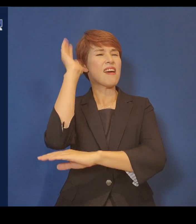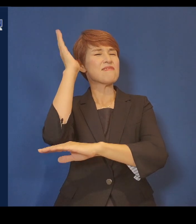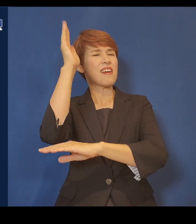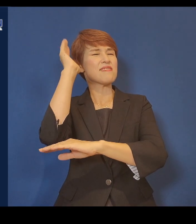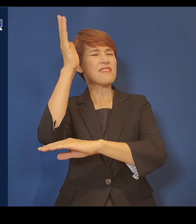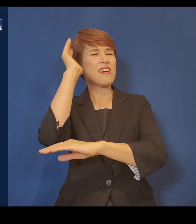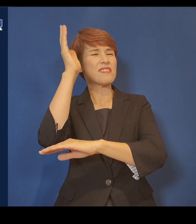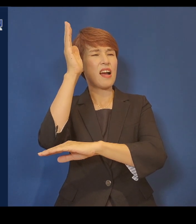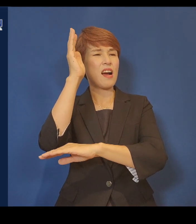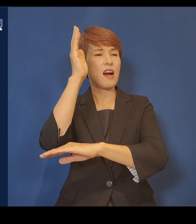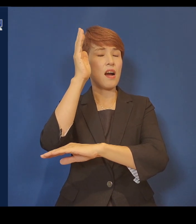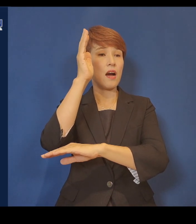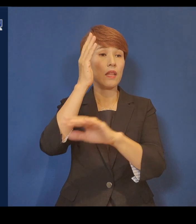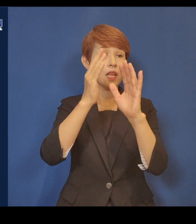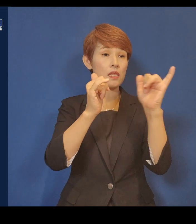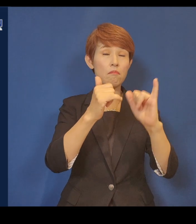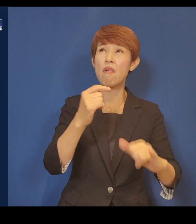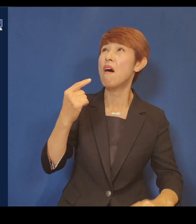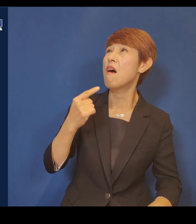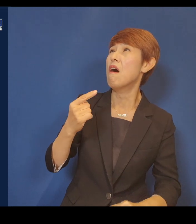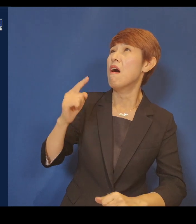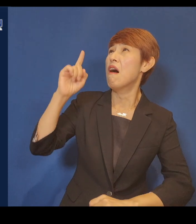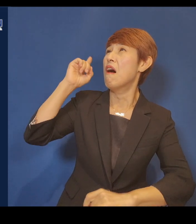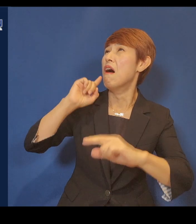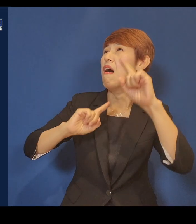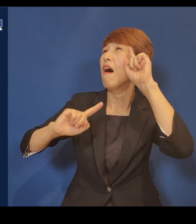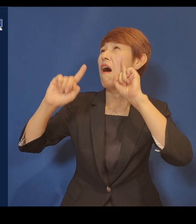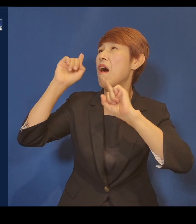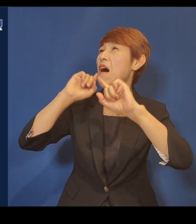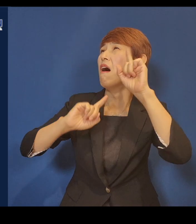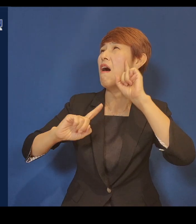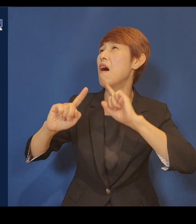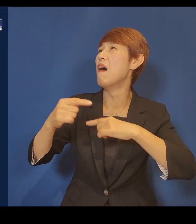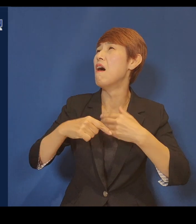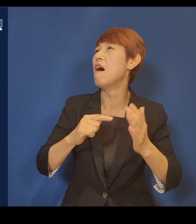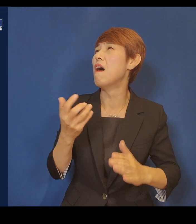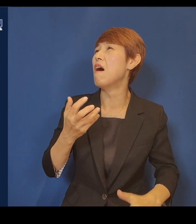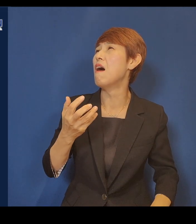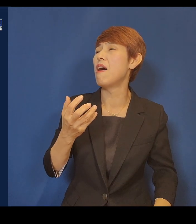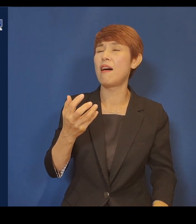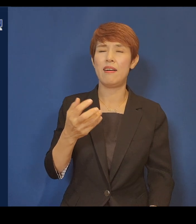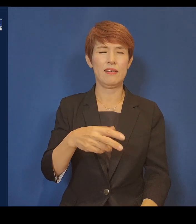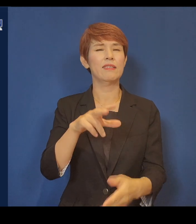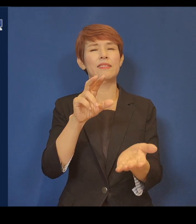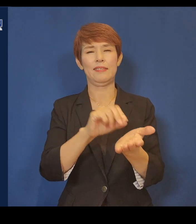한다고 하는데 남들은 그 말 듣고 다 찔려서 피를 흘리고 마음이 아파.